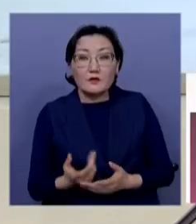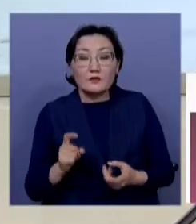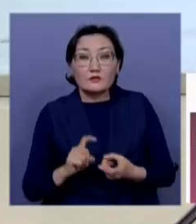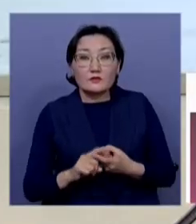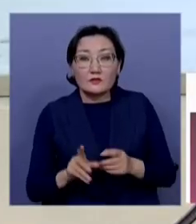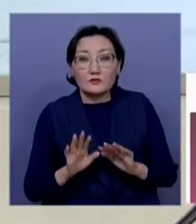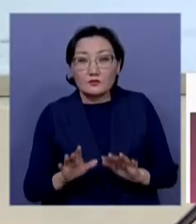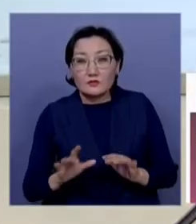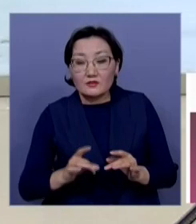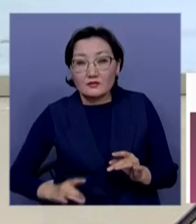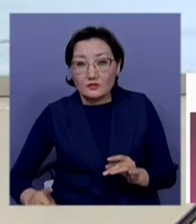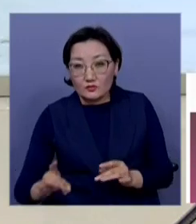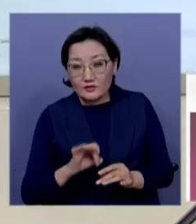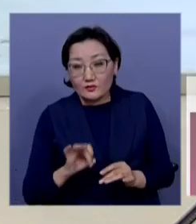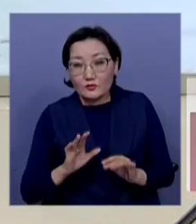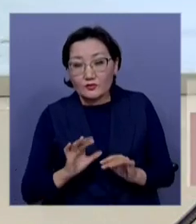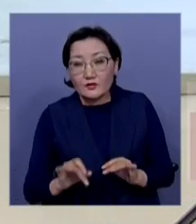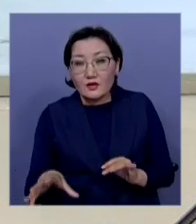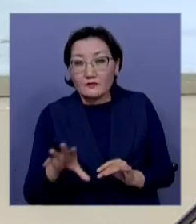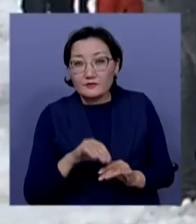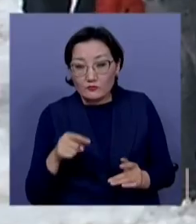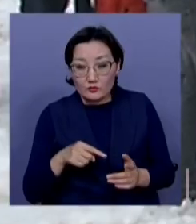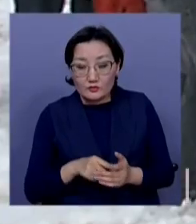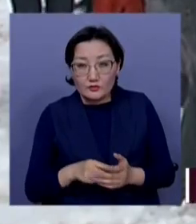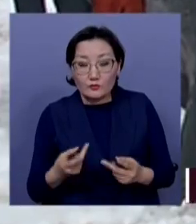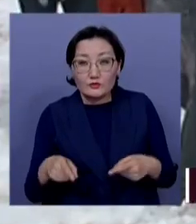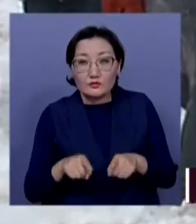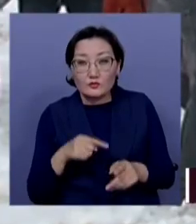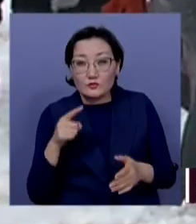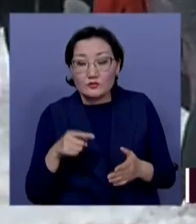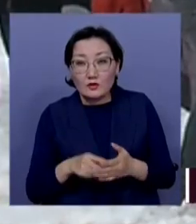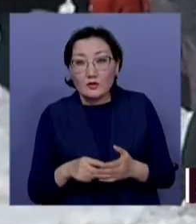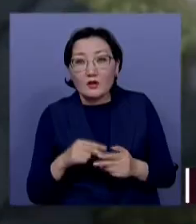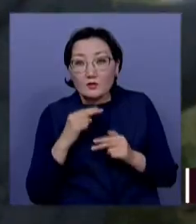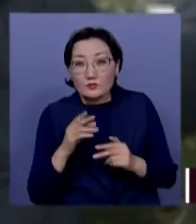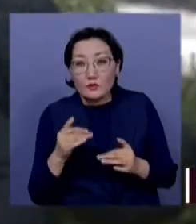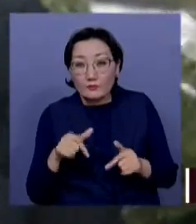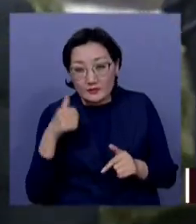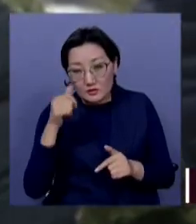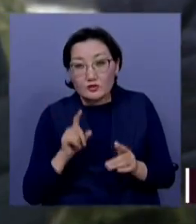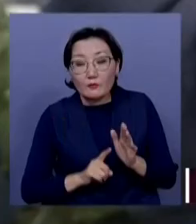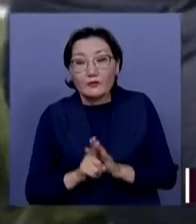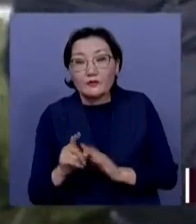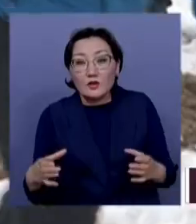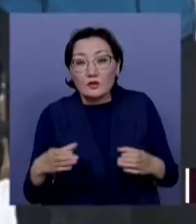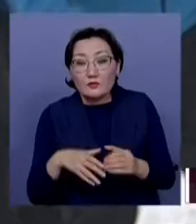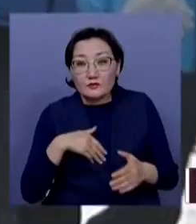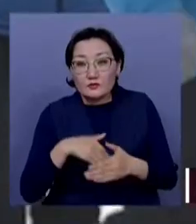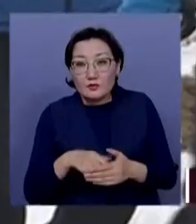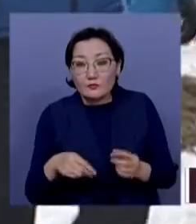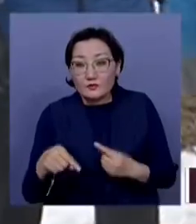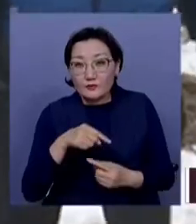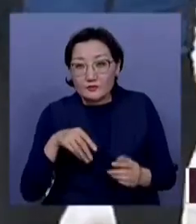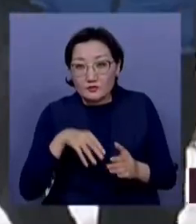Касается не только, наверное, района, но и всего города. Осылайша сұрауы ескерусіз қалмай, биылғы жылдың басынан құрамына еріктілер,